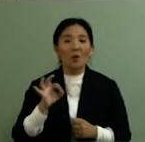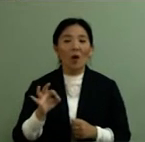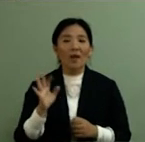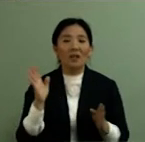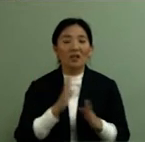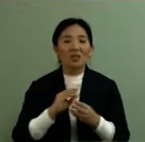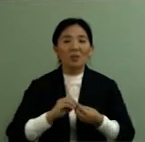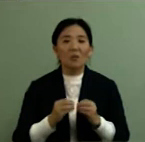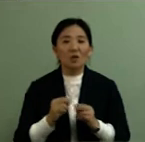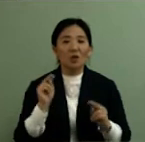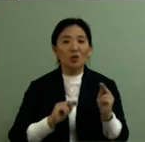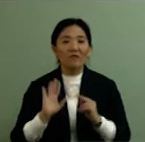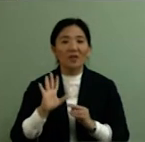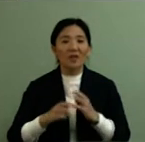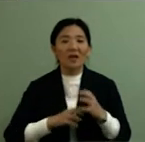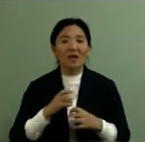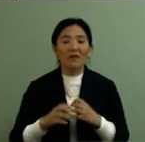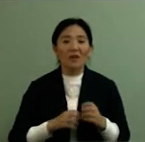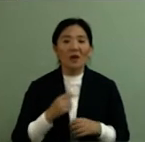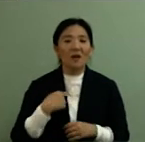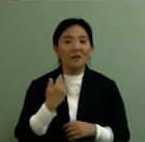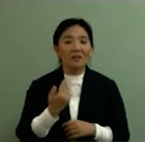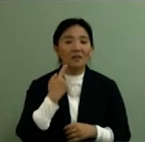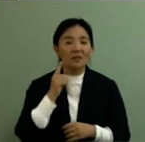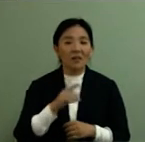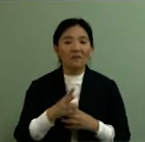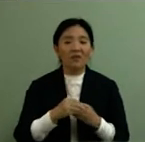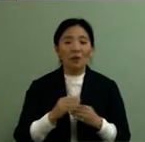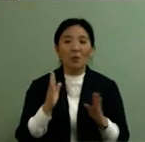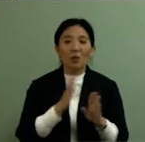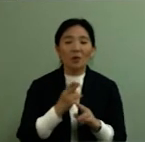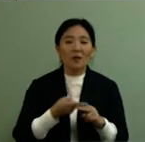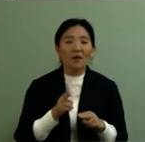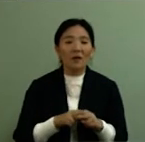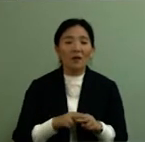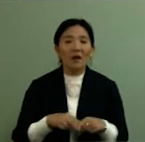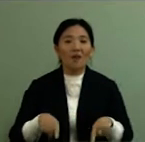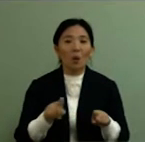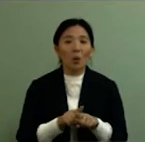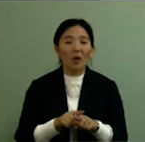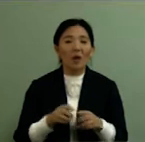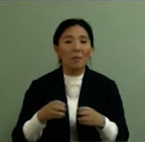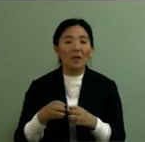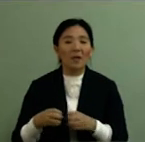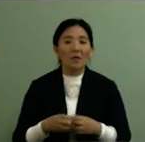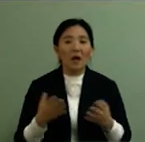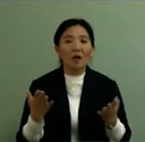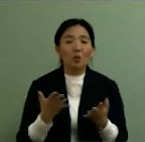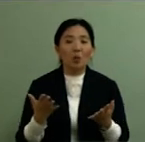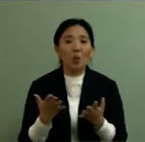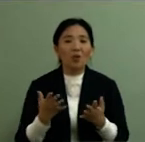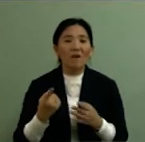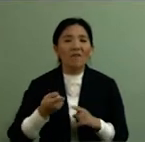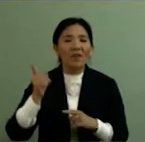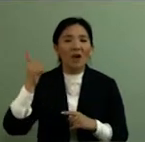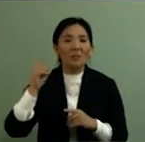геоэкологические проблемы изучаются в географии. Как мы с вами сказали, природа – это такой компонент, который